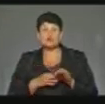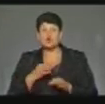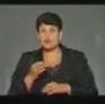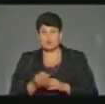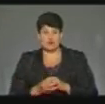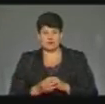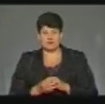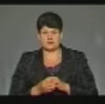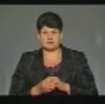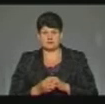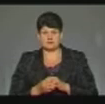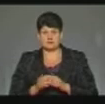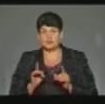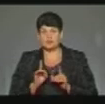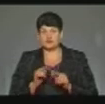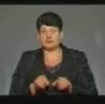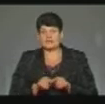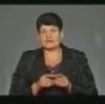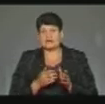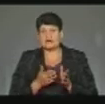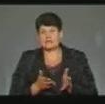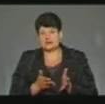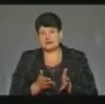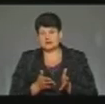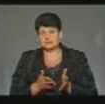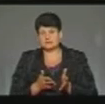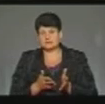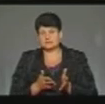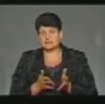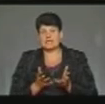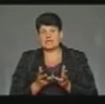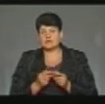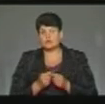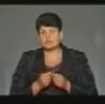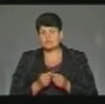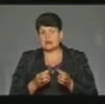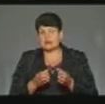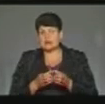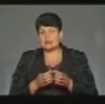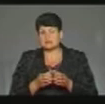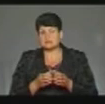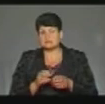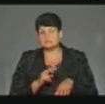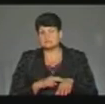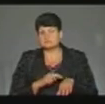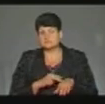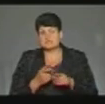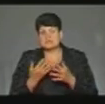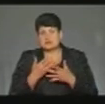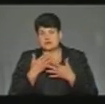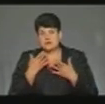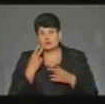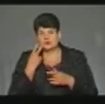що таких, ну, такого кількості екіпажів на даний момент нема, щоб вони постійно там стояли